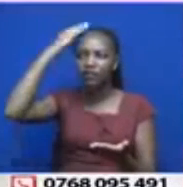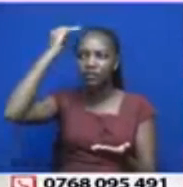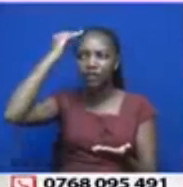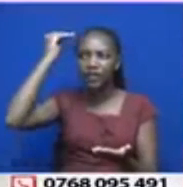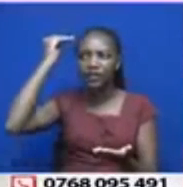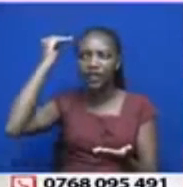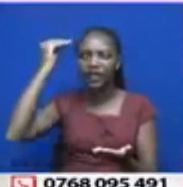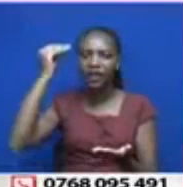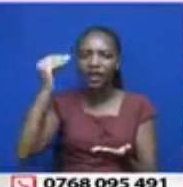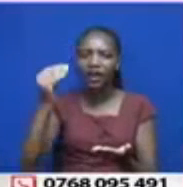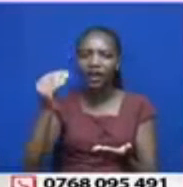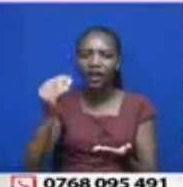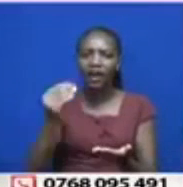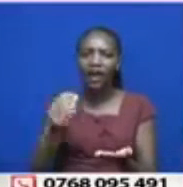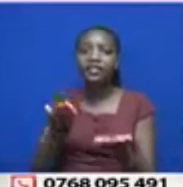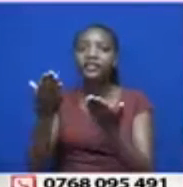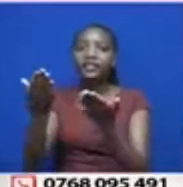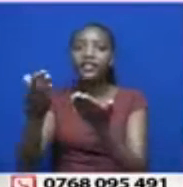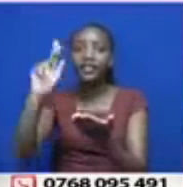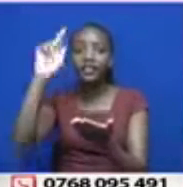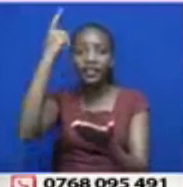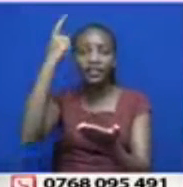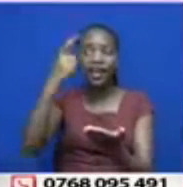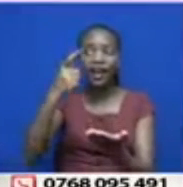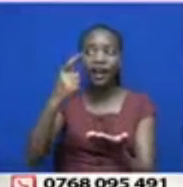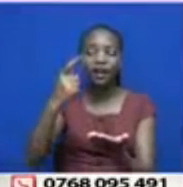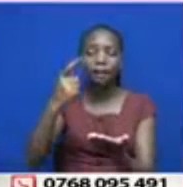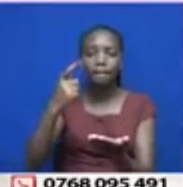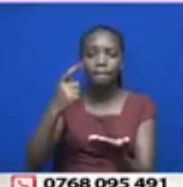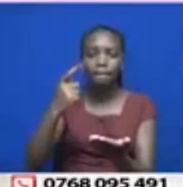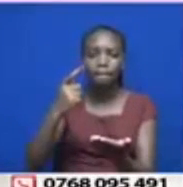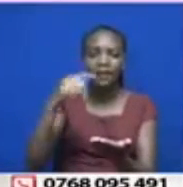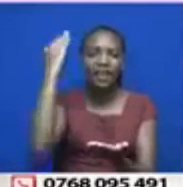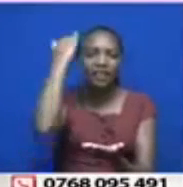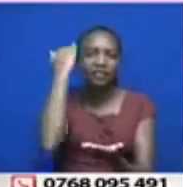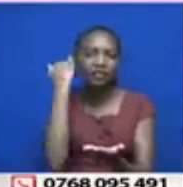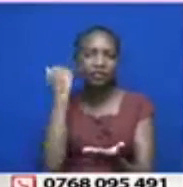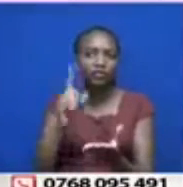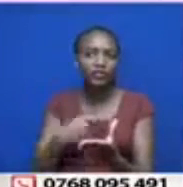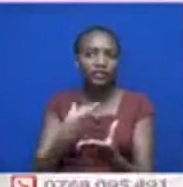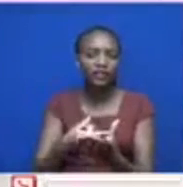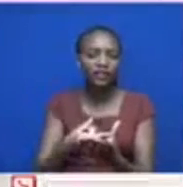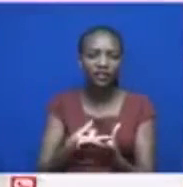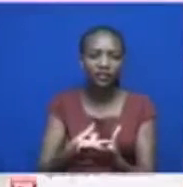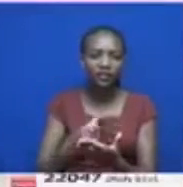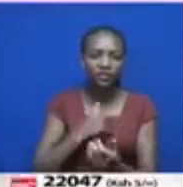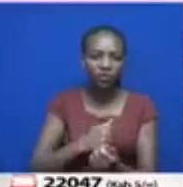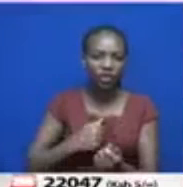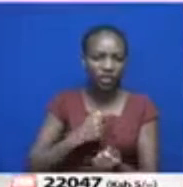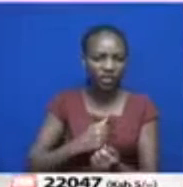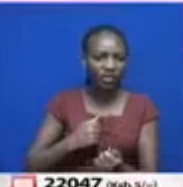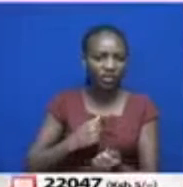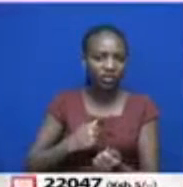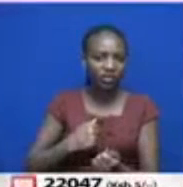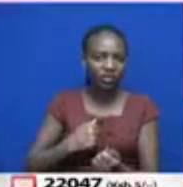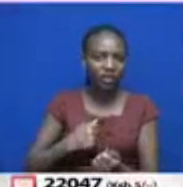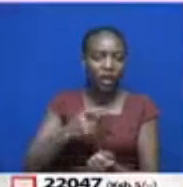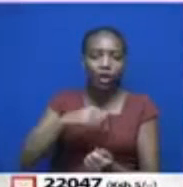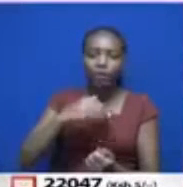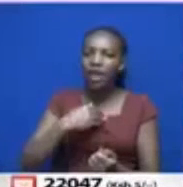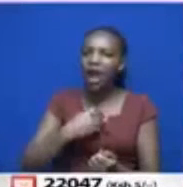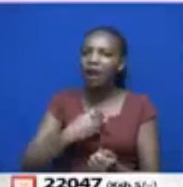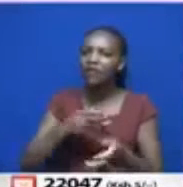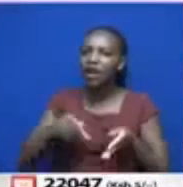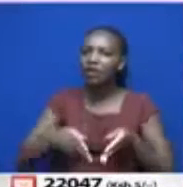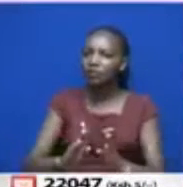kupeleka katika mahakama ya jinai ambapo mwaka ujao kesi hii itakuwa inarejelewa. Je, kuna nafasi sasa